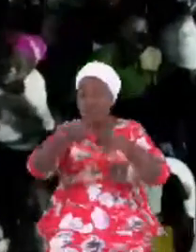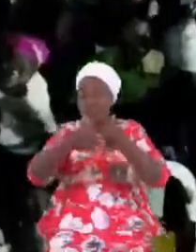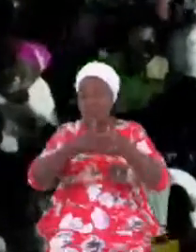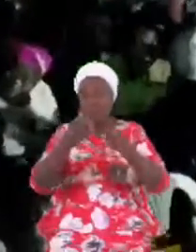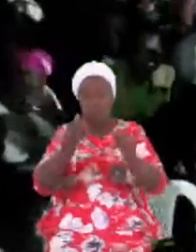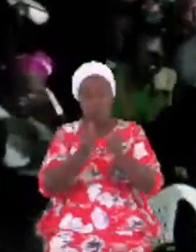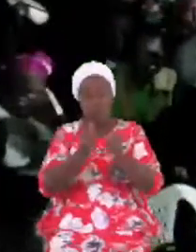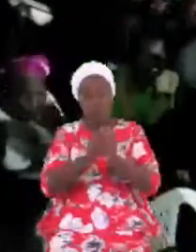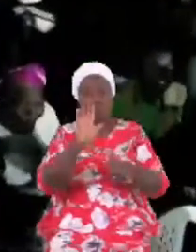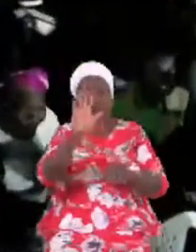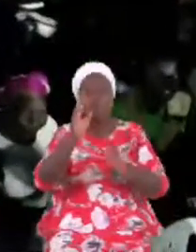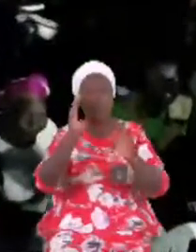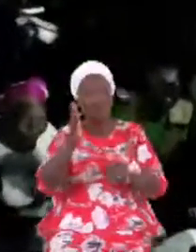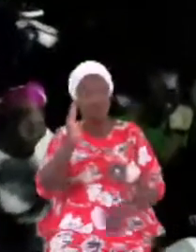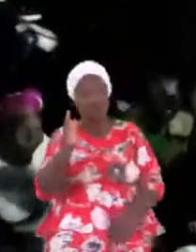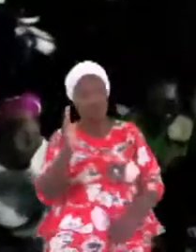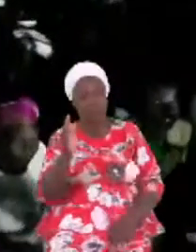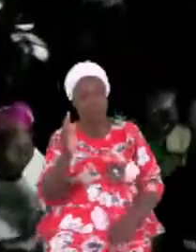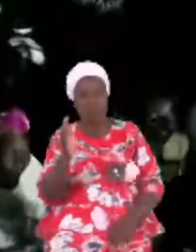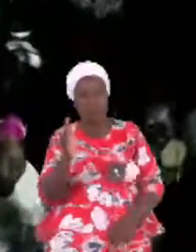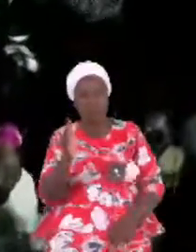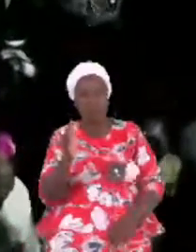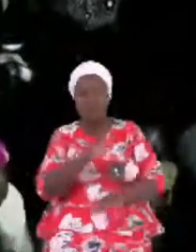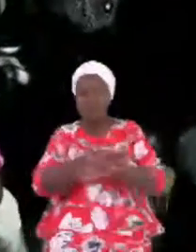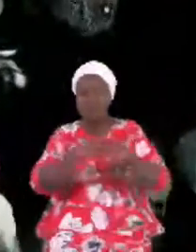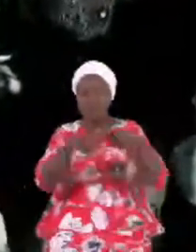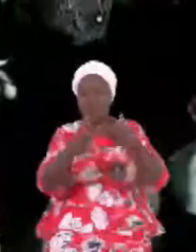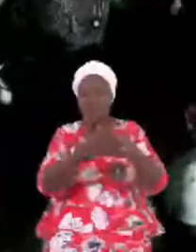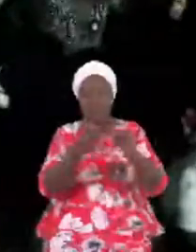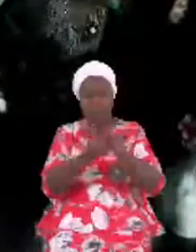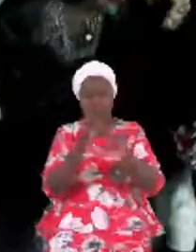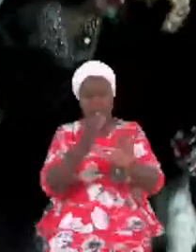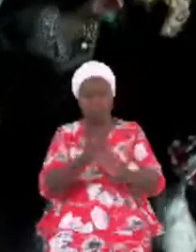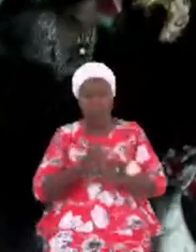le repas passe sans ton témoignage.